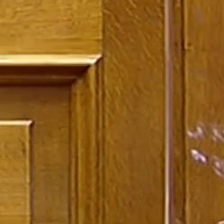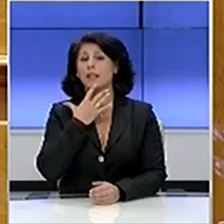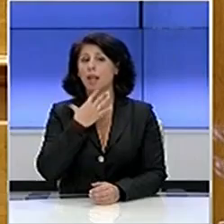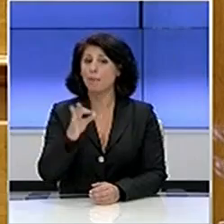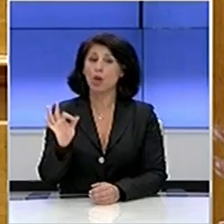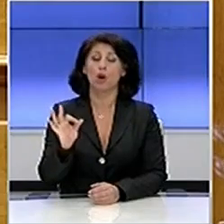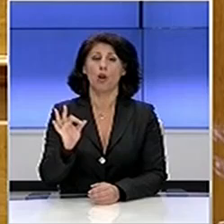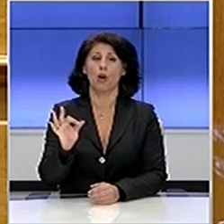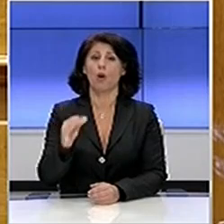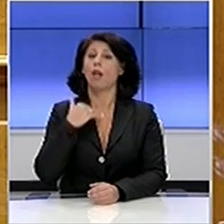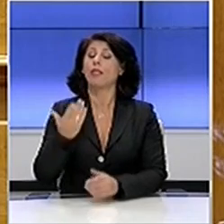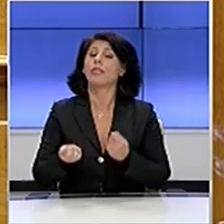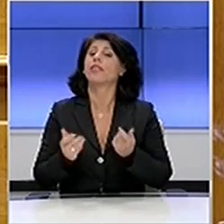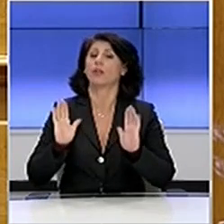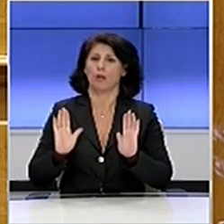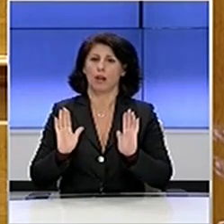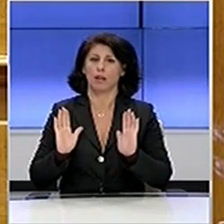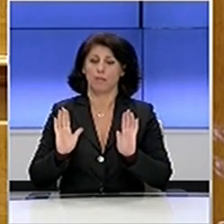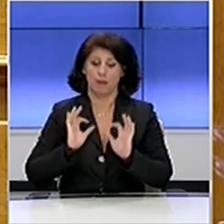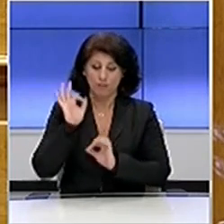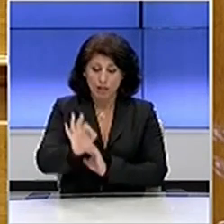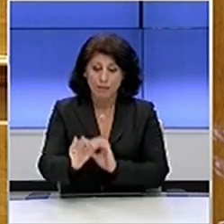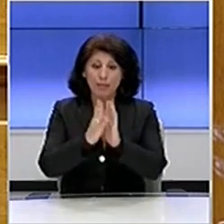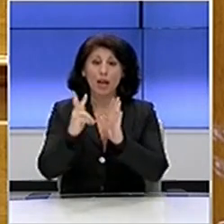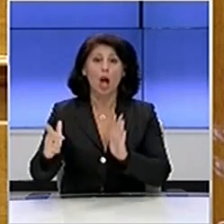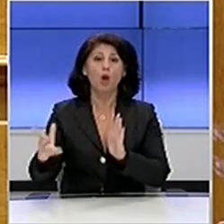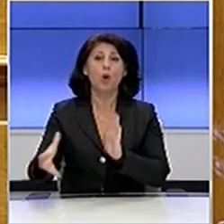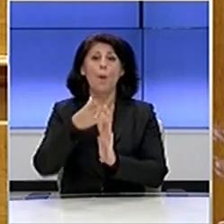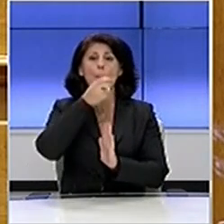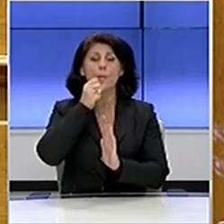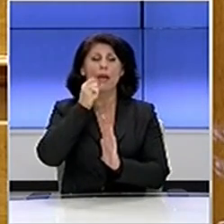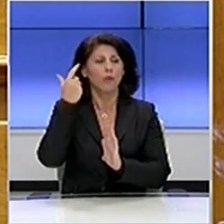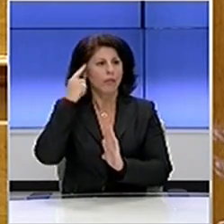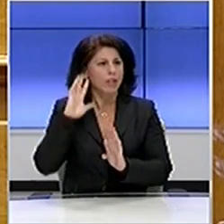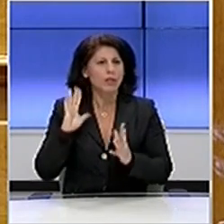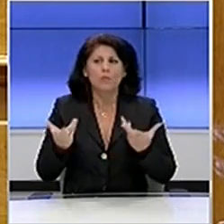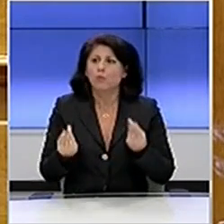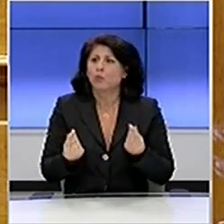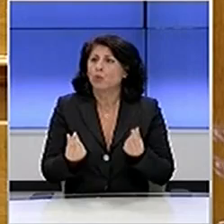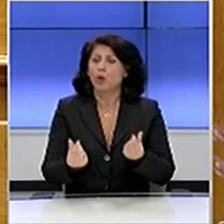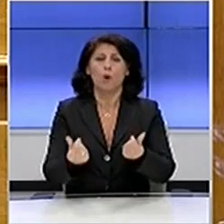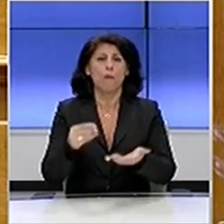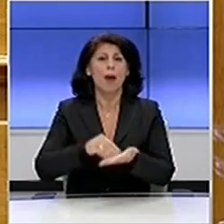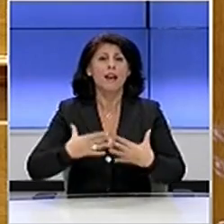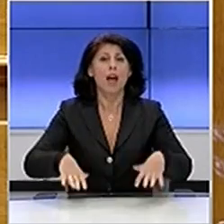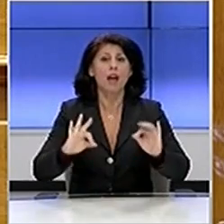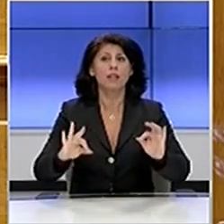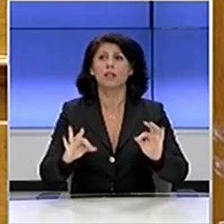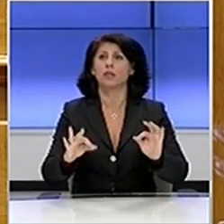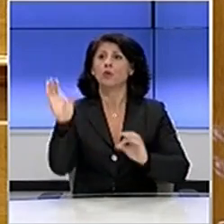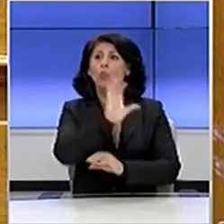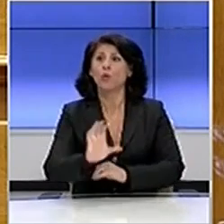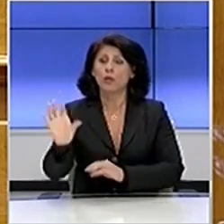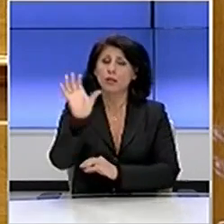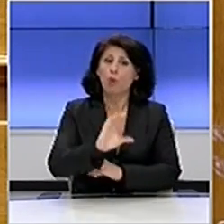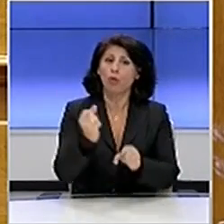όταν έχουμε φτάσει σήμερα και είναι 18 Μαΐου και δεν ξέρουμε ούτε καν, ούτε πότε, ούτε το πώς θα επανεκκινήσει ο τουρισμός,